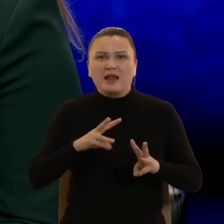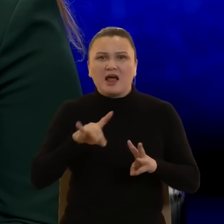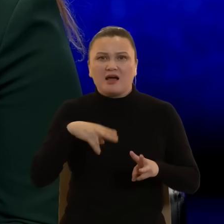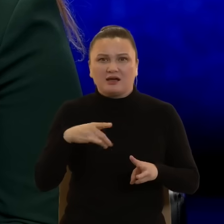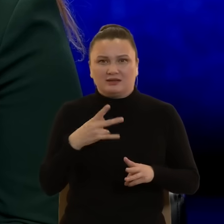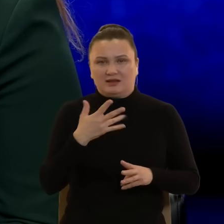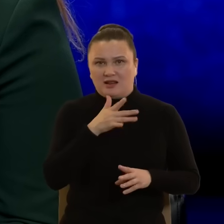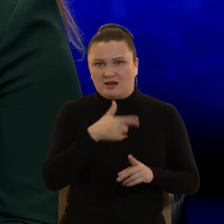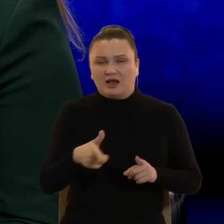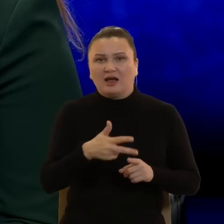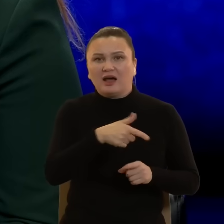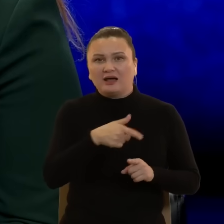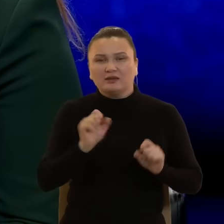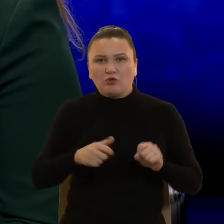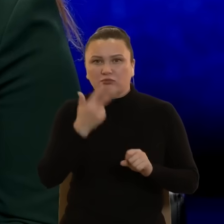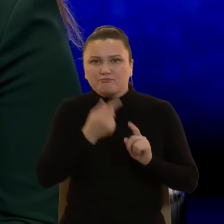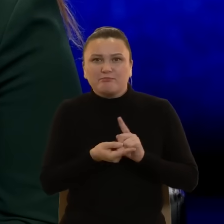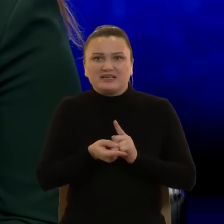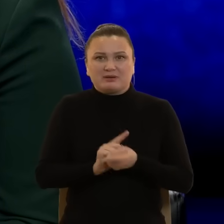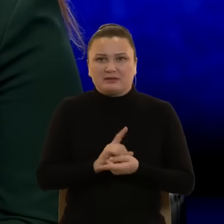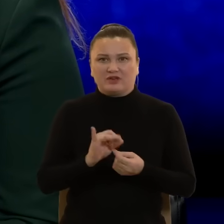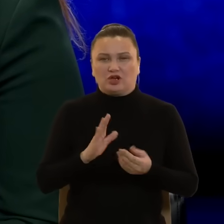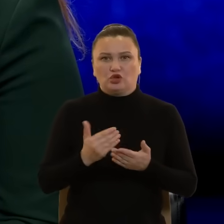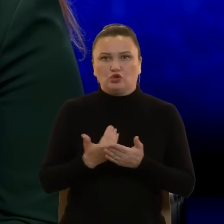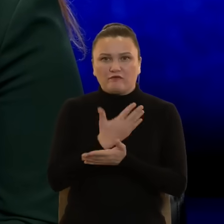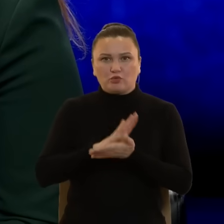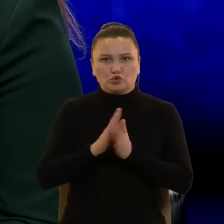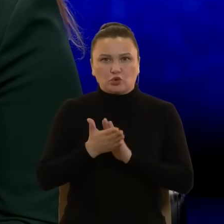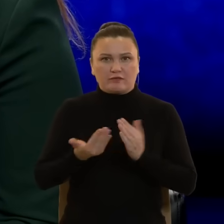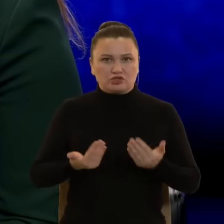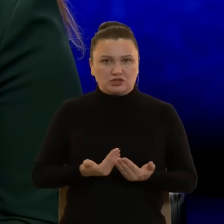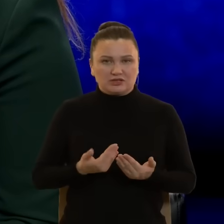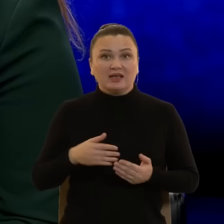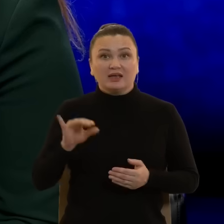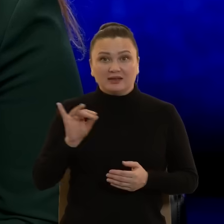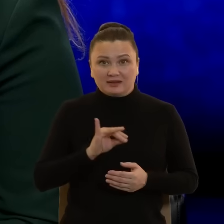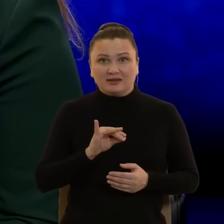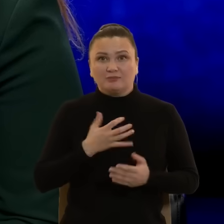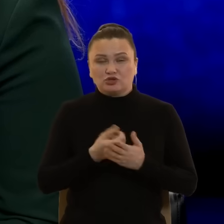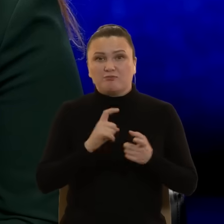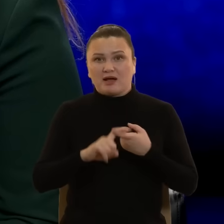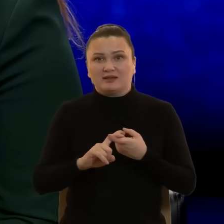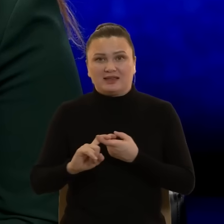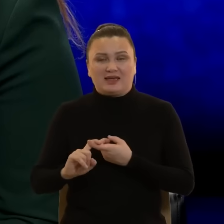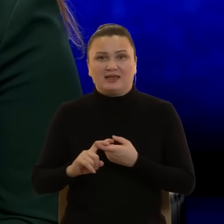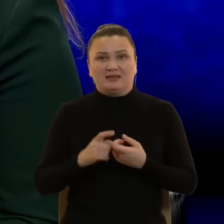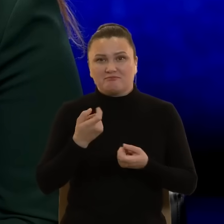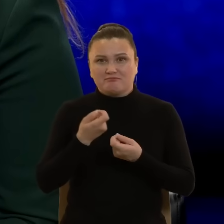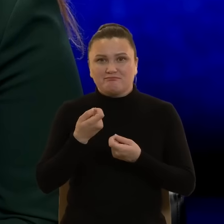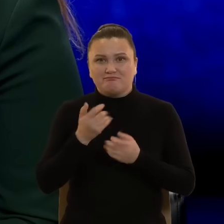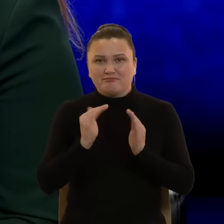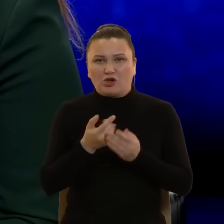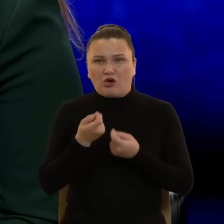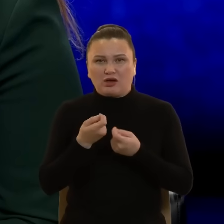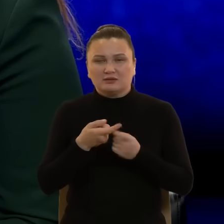научили приспосабливаться к изменяющимся условиям внешней среды. И, по сути дела, антибиотикорезистентность – это способность определенных микроорганизмов,